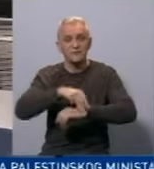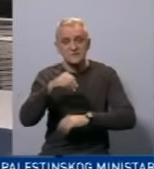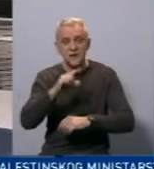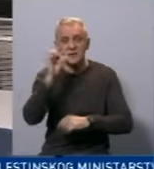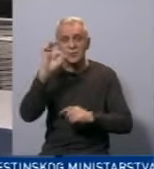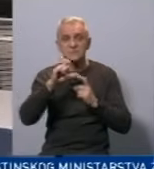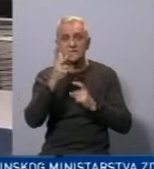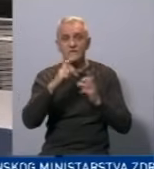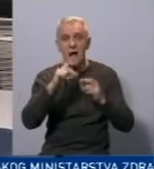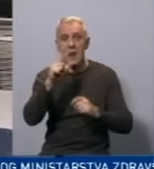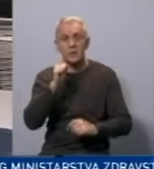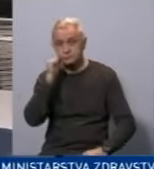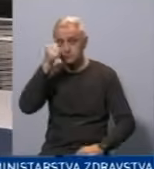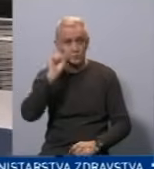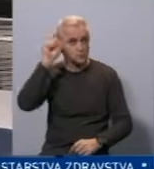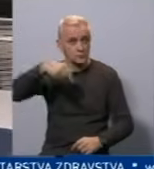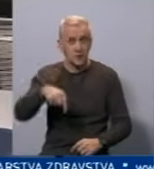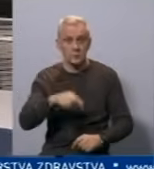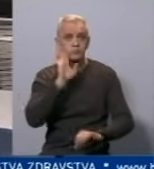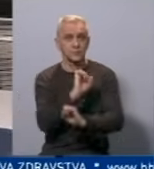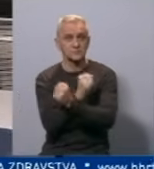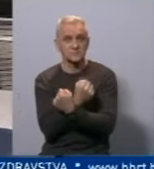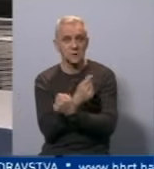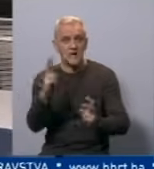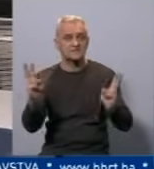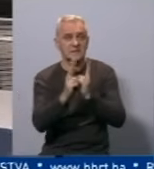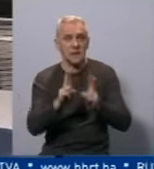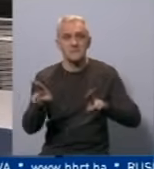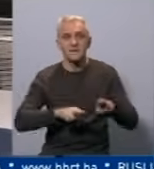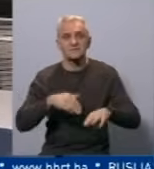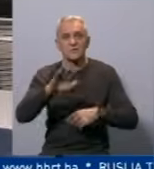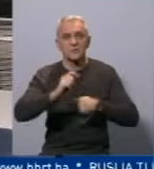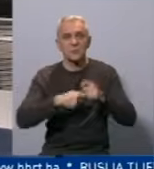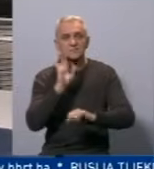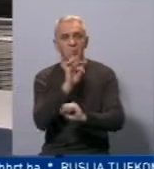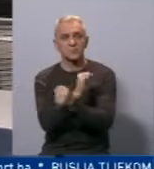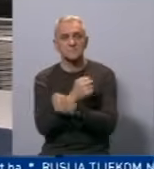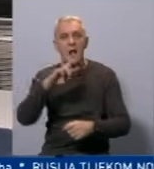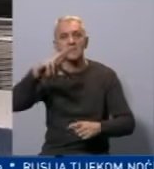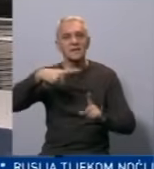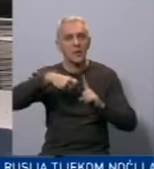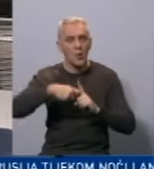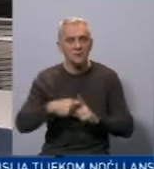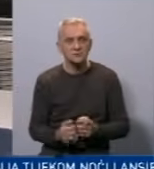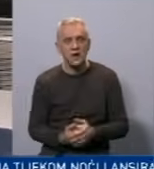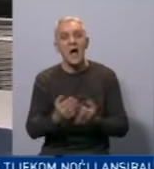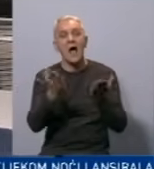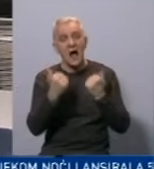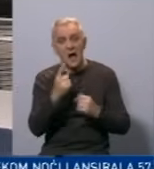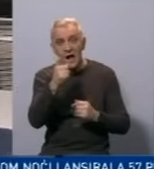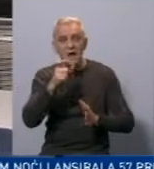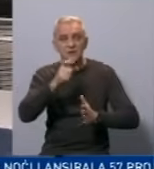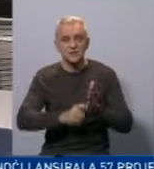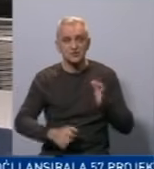Rosvall doputovat će sutra u posjetu Bosne i Hercegovine, gdje će se sastati sa ministrom vanjskih poslova Bosne i Hercegovine Almedinom